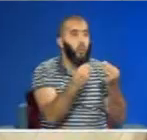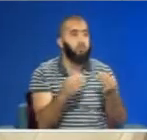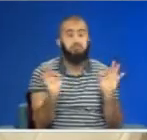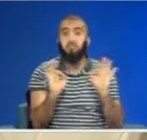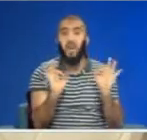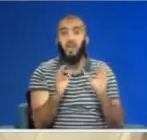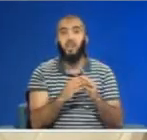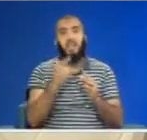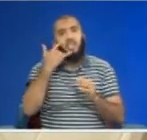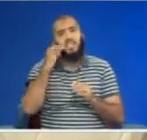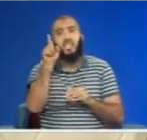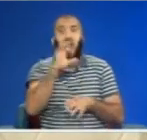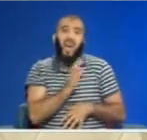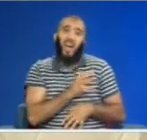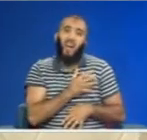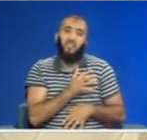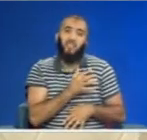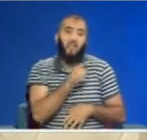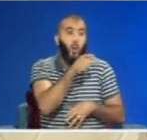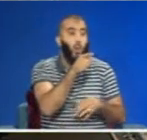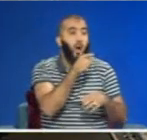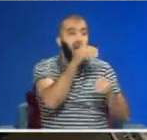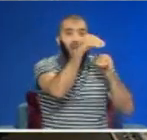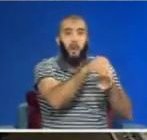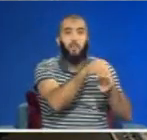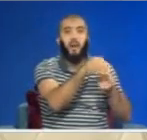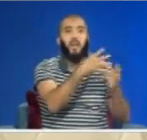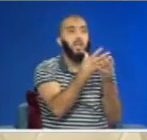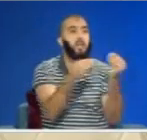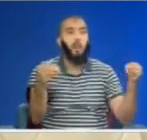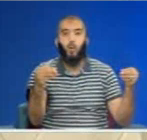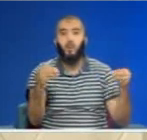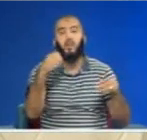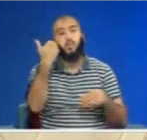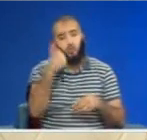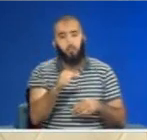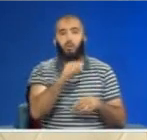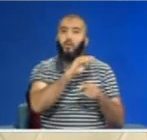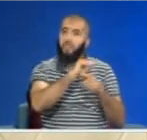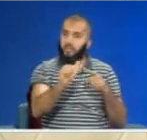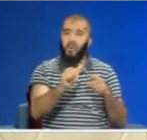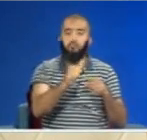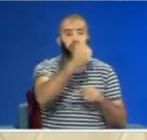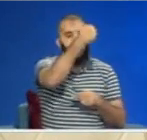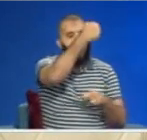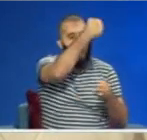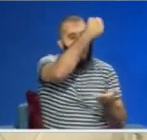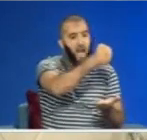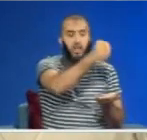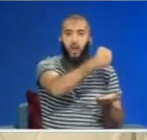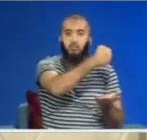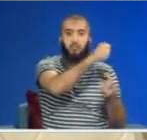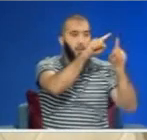كان الأمر كذا هكذا يجوز فعل يعني وضع علامة تعين صاحب القبر أنه لعائلة